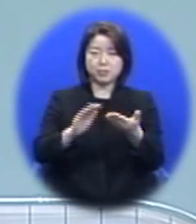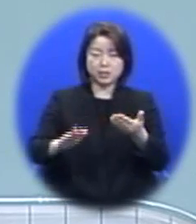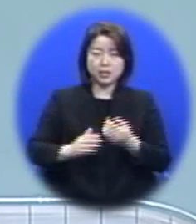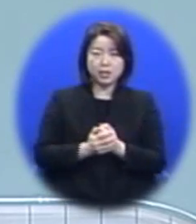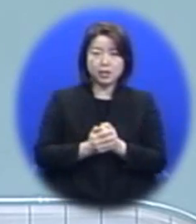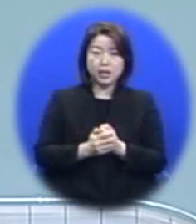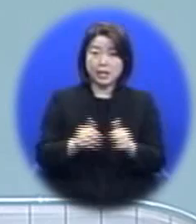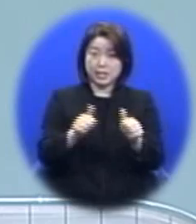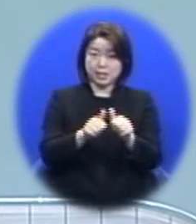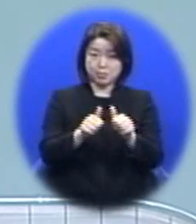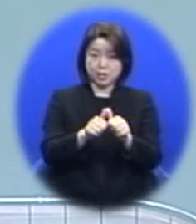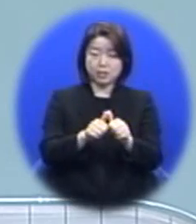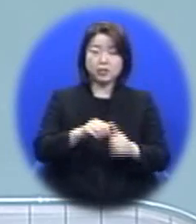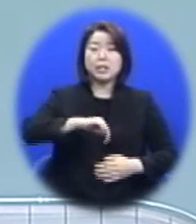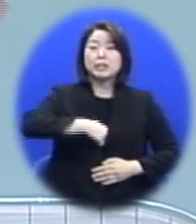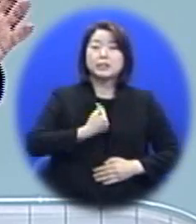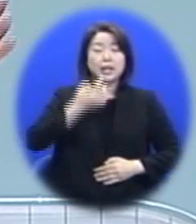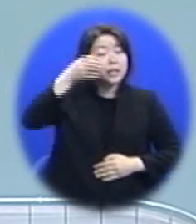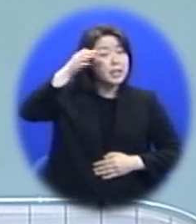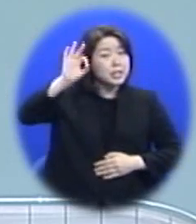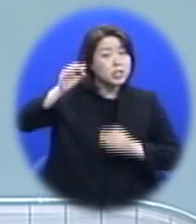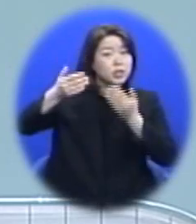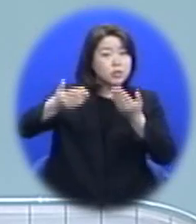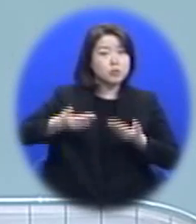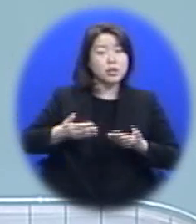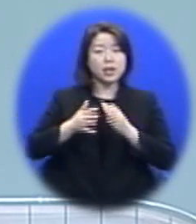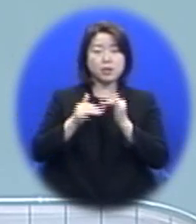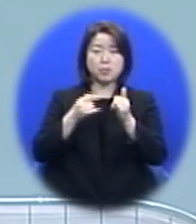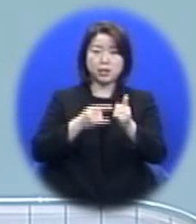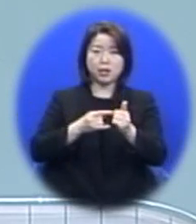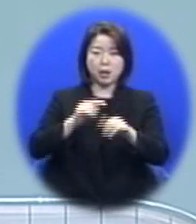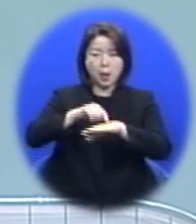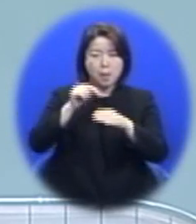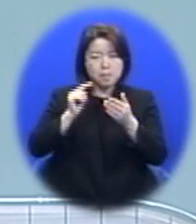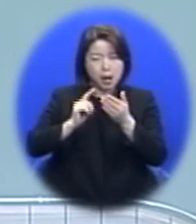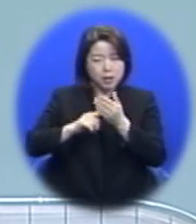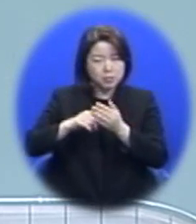남자는 자기를 인정해 주는 사람에게 마음이 끌립니다.